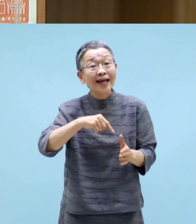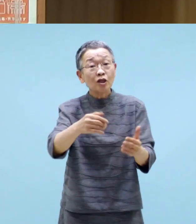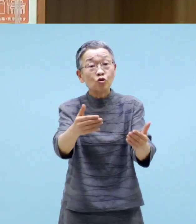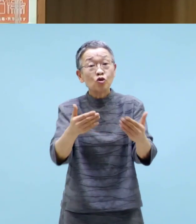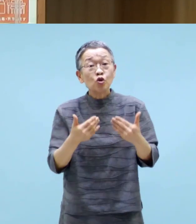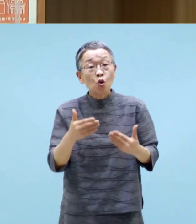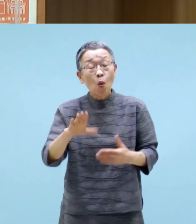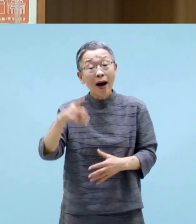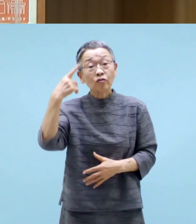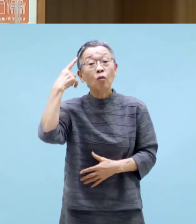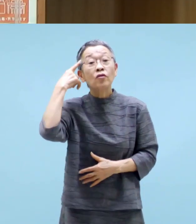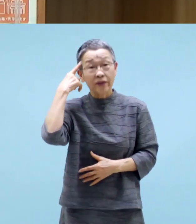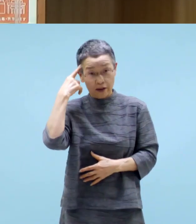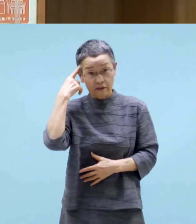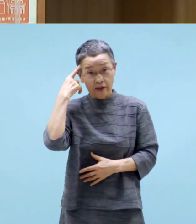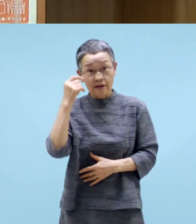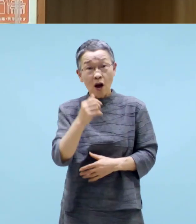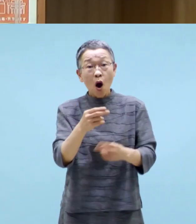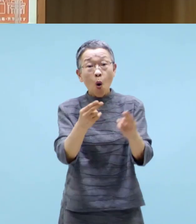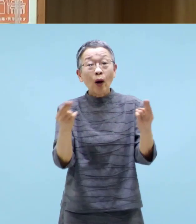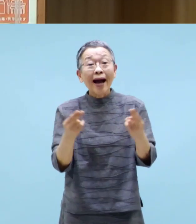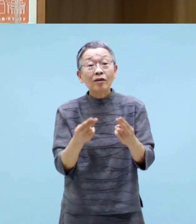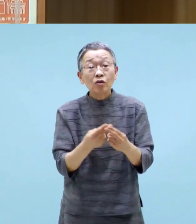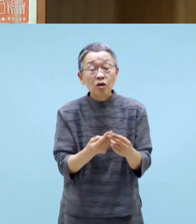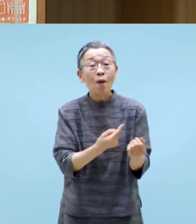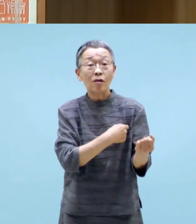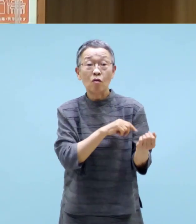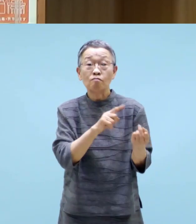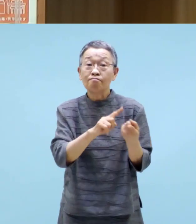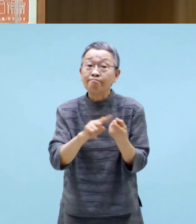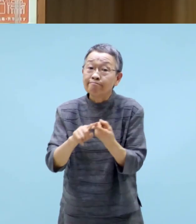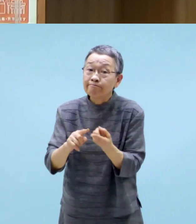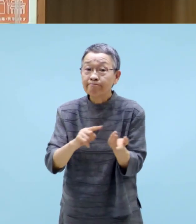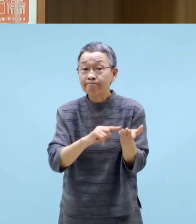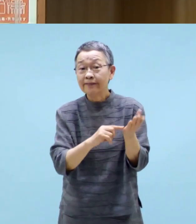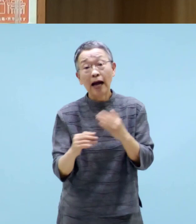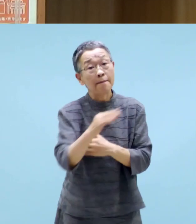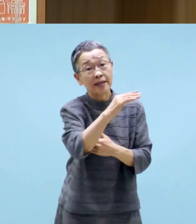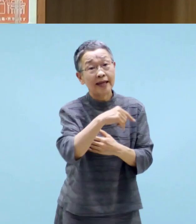ただ北海道としてはやはり能力を高めていきたいとは思います。